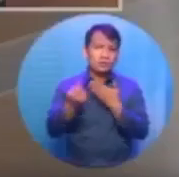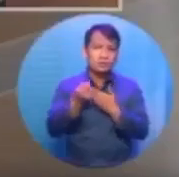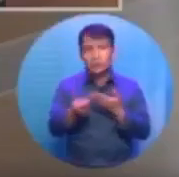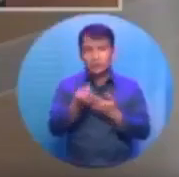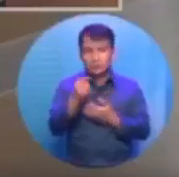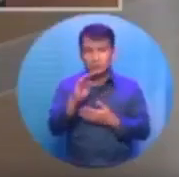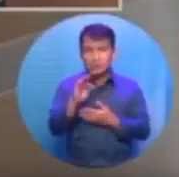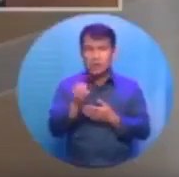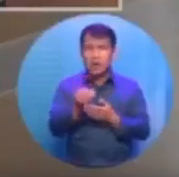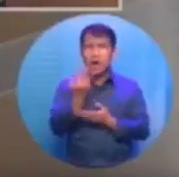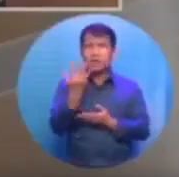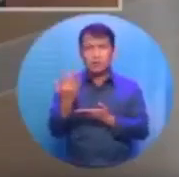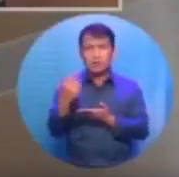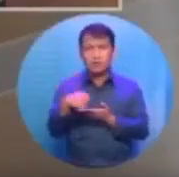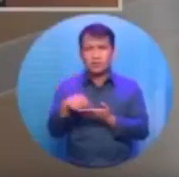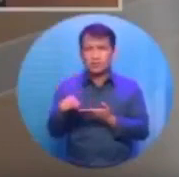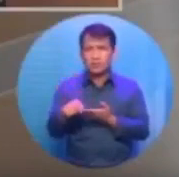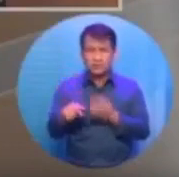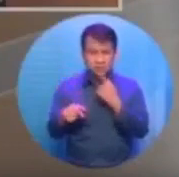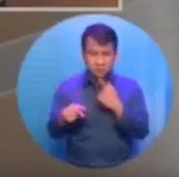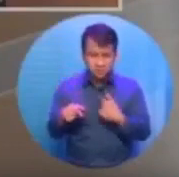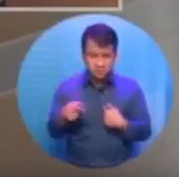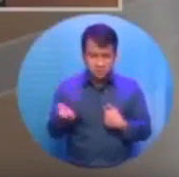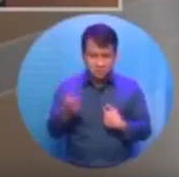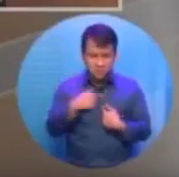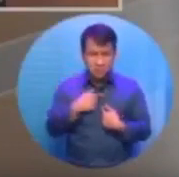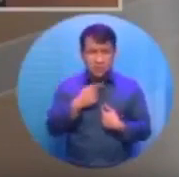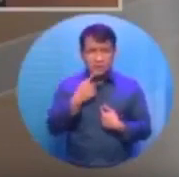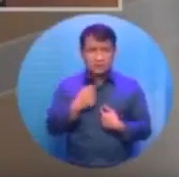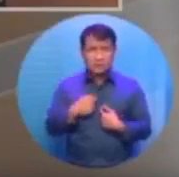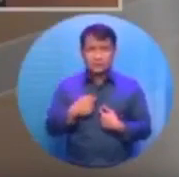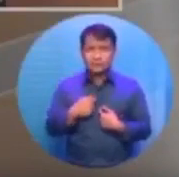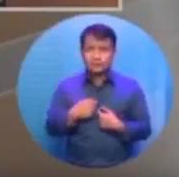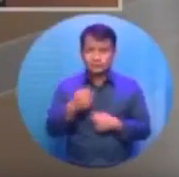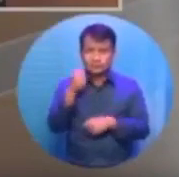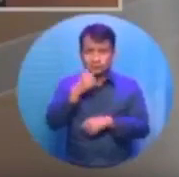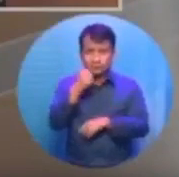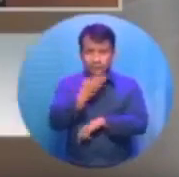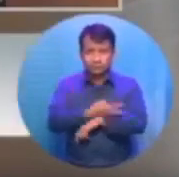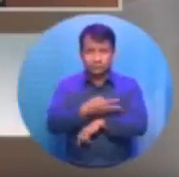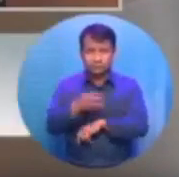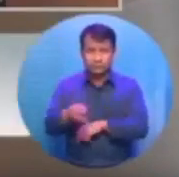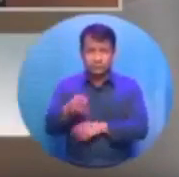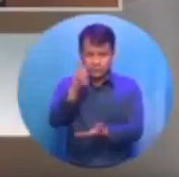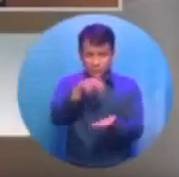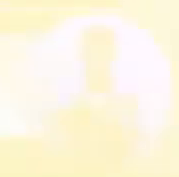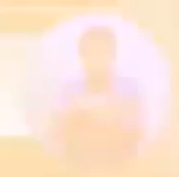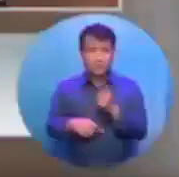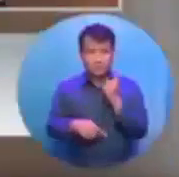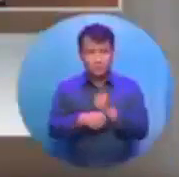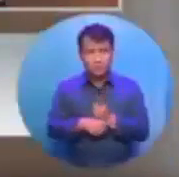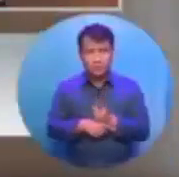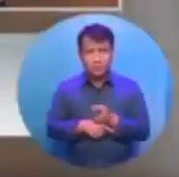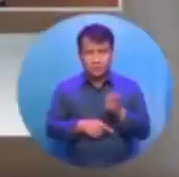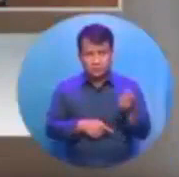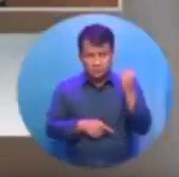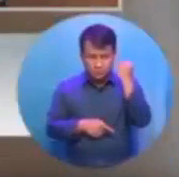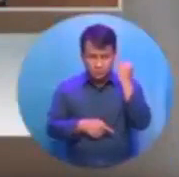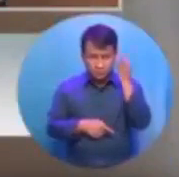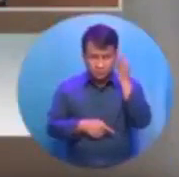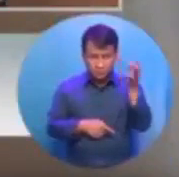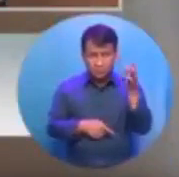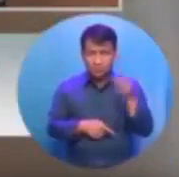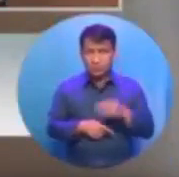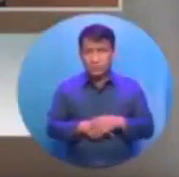Nakapagpiansa po. Magkano na pong piyansa? Sabi po sa akin ng women's desk po, 2,000 po. Jeffrey, sir.